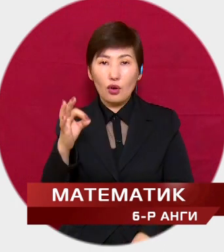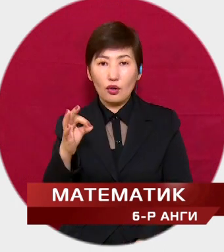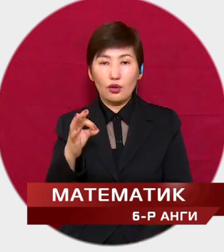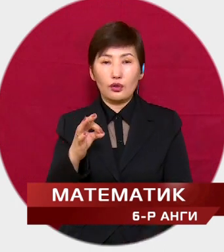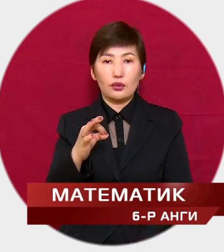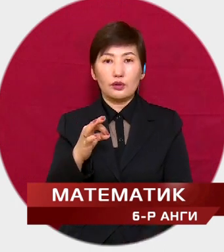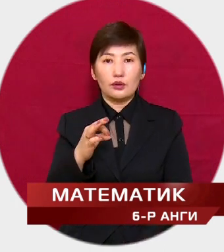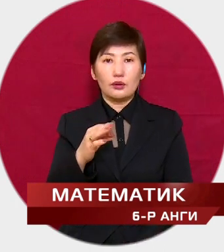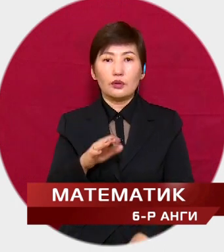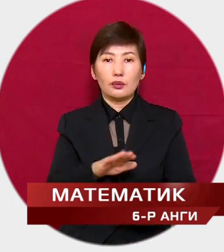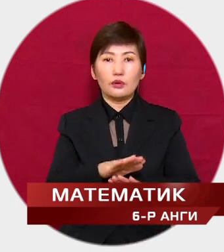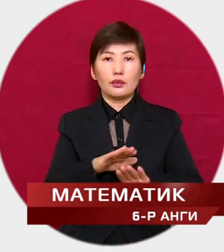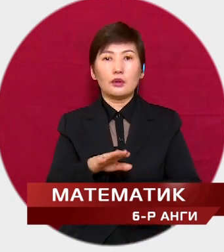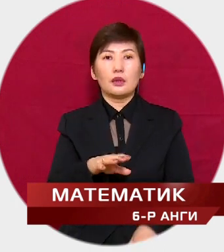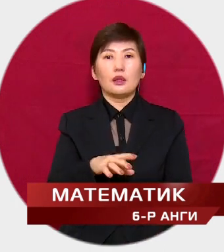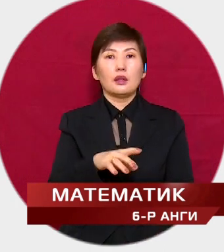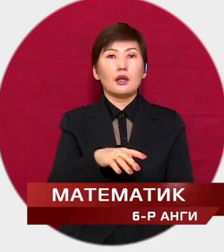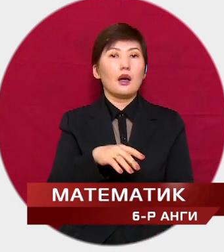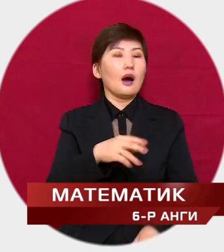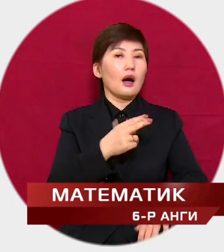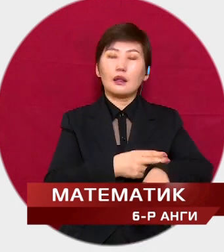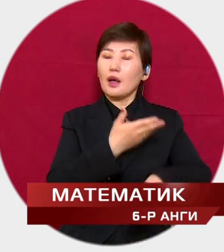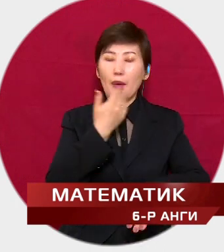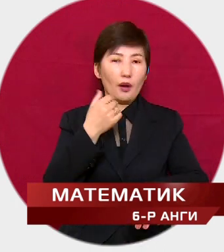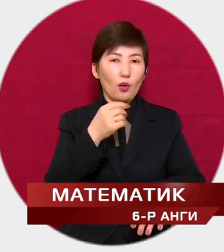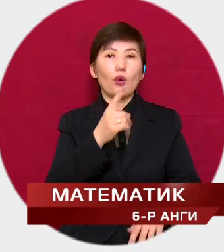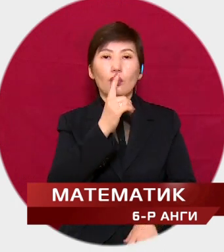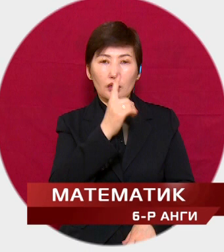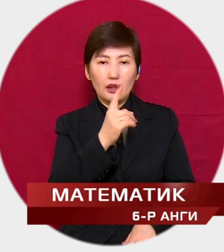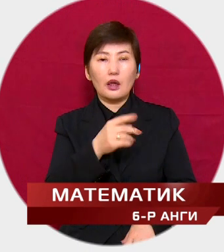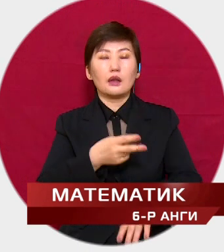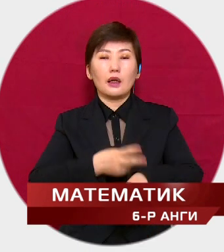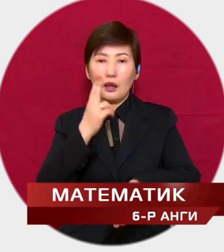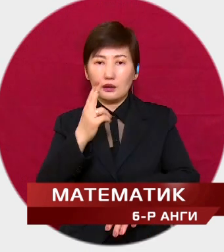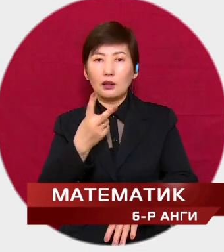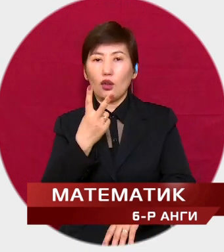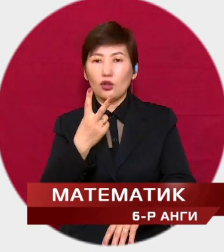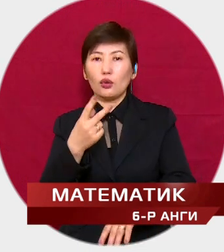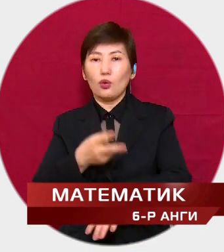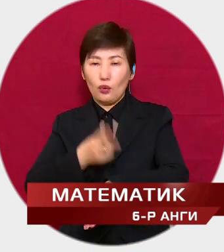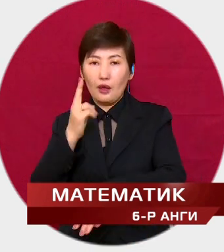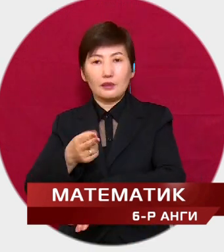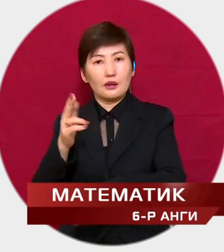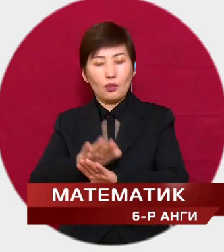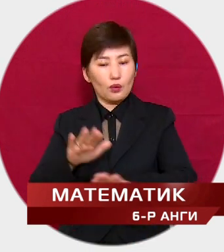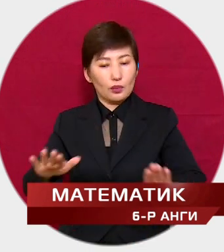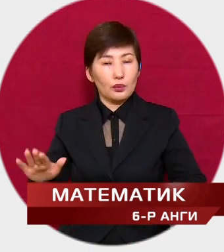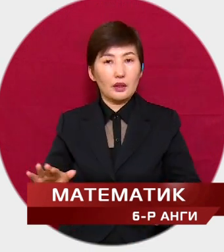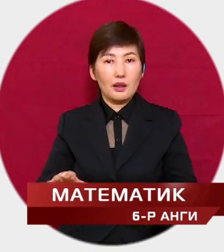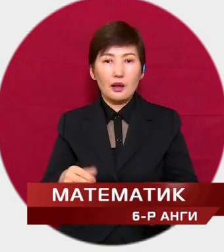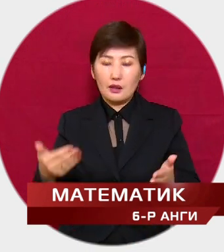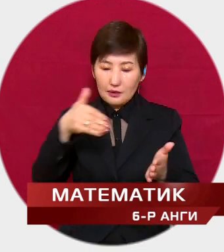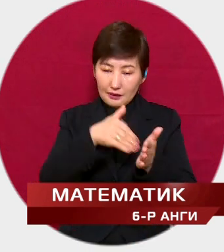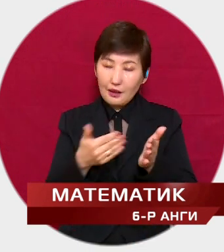харандаагүй сурагч гэсэн үг. За 1 гэдэг нь бол 1 харандаатай, 2 гэдэг нь бол 2 харандаатай, 3 гэдэг нь 3 харандаатай гэж ойлгож болно. Гэх мэтчлэн